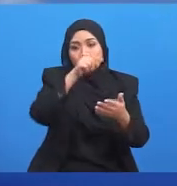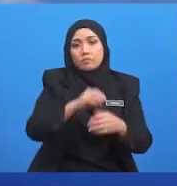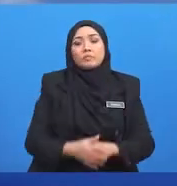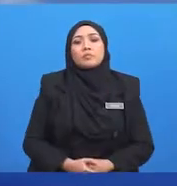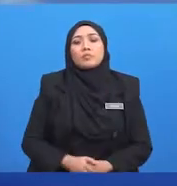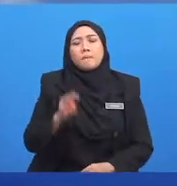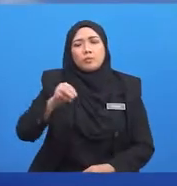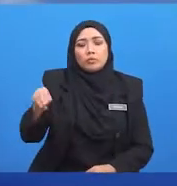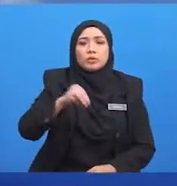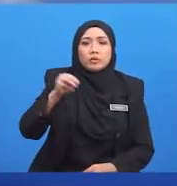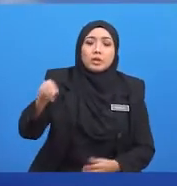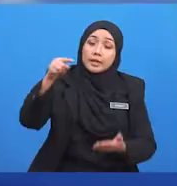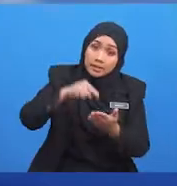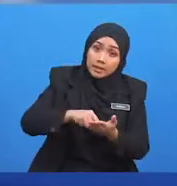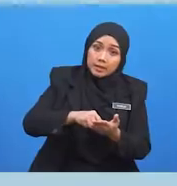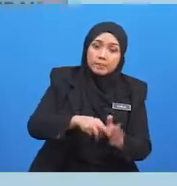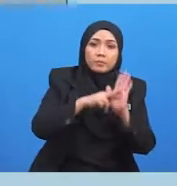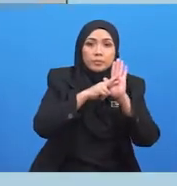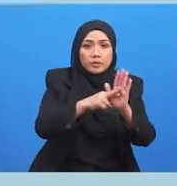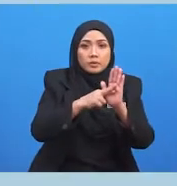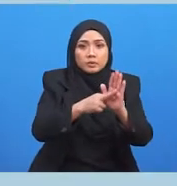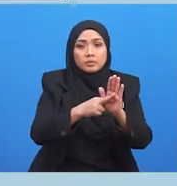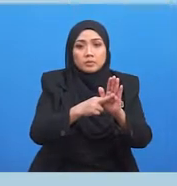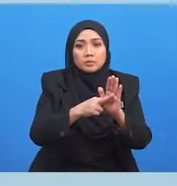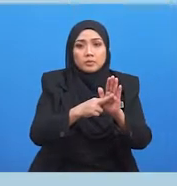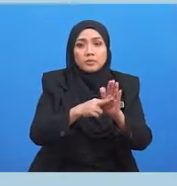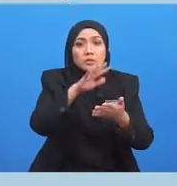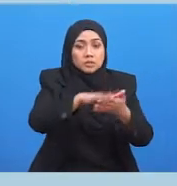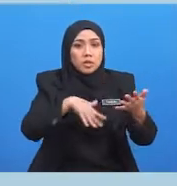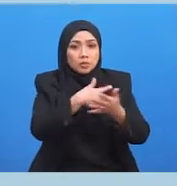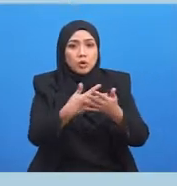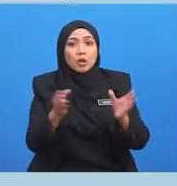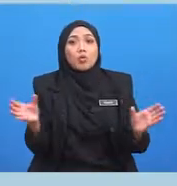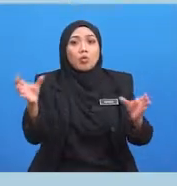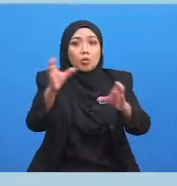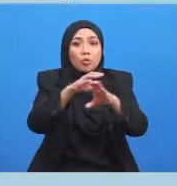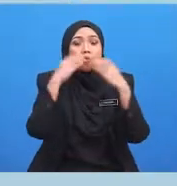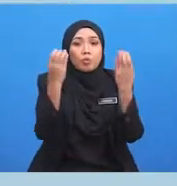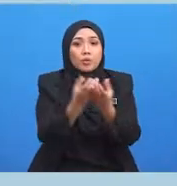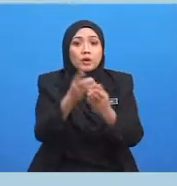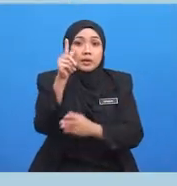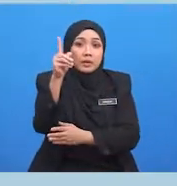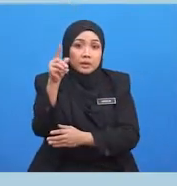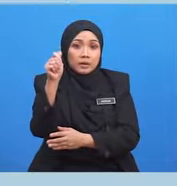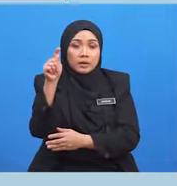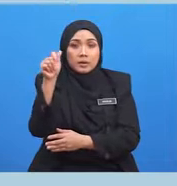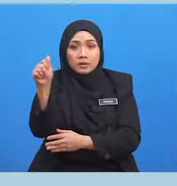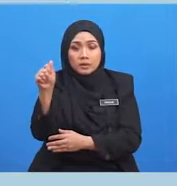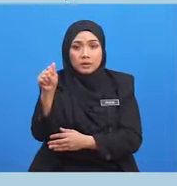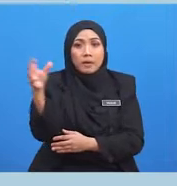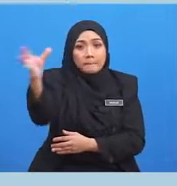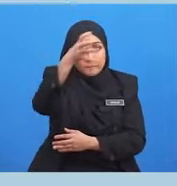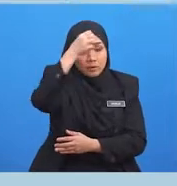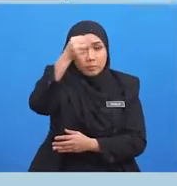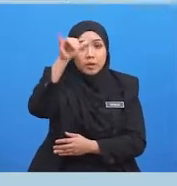Murid-murid, ini merupakan contoh jadual pengumpulan data. Segala data atau maklumat